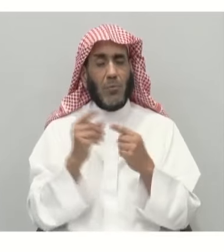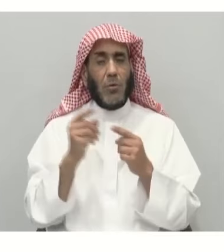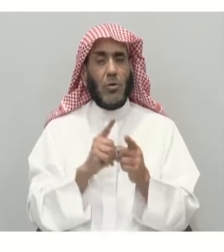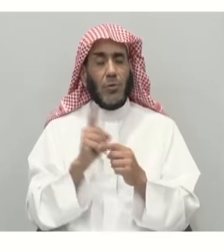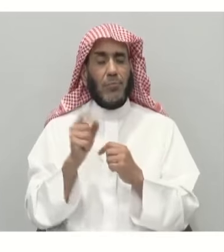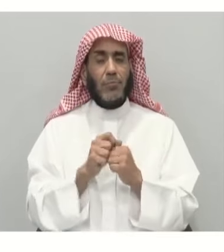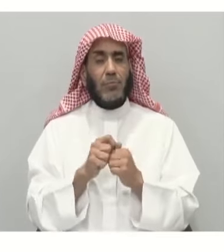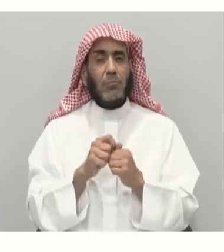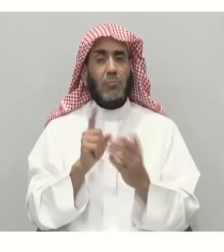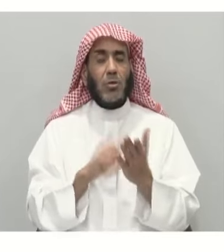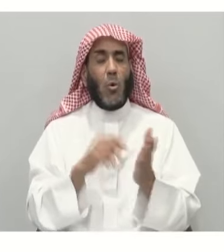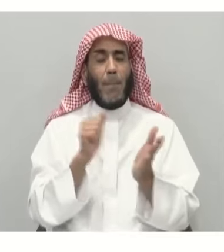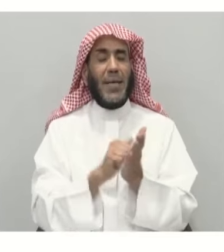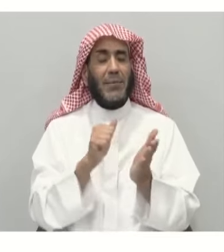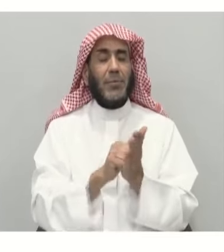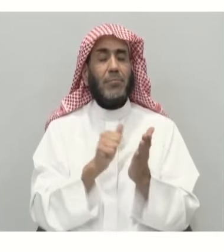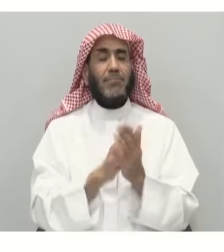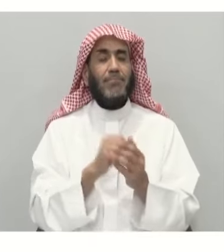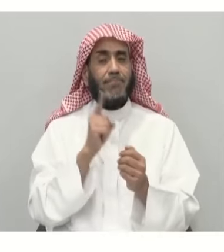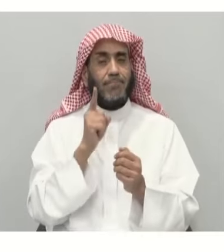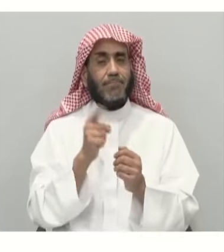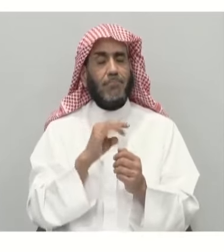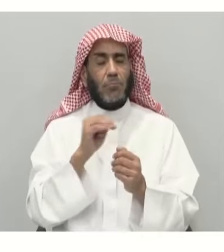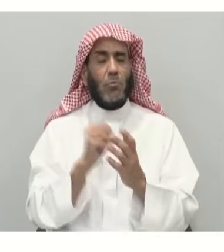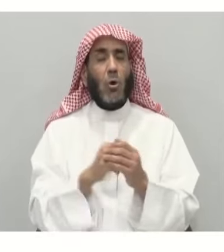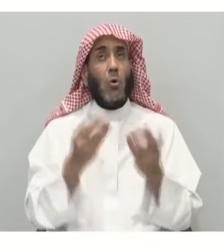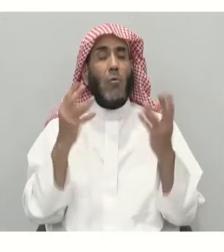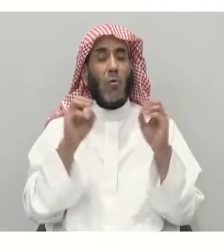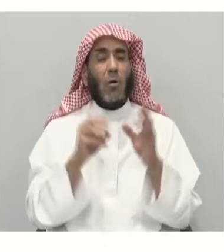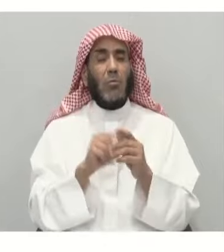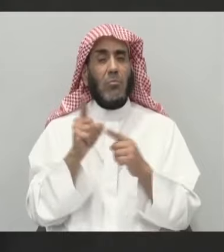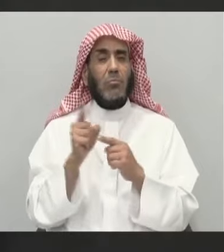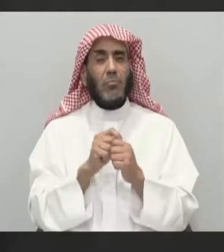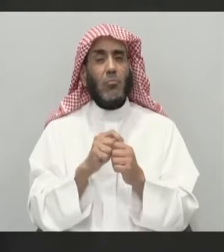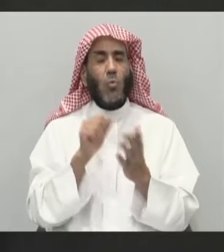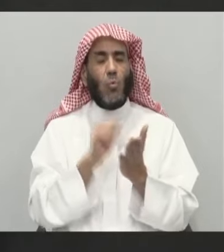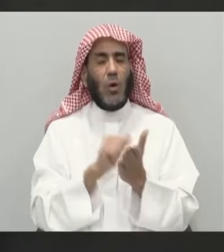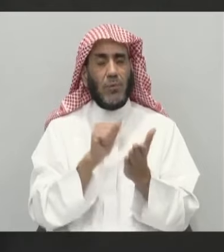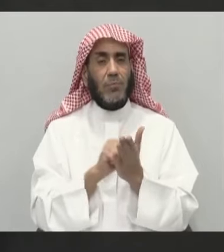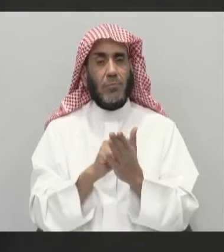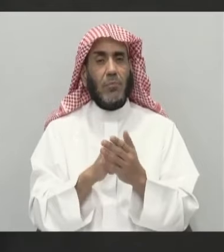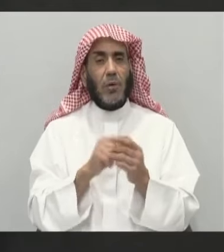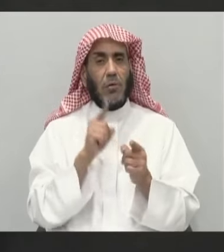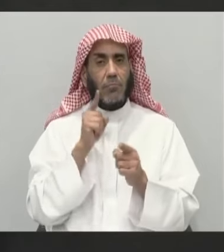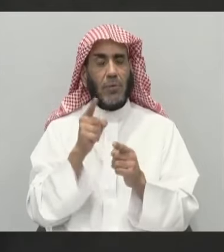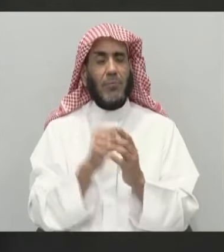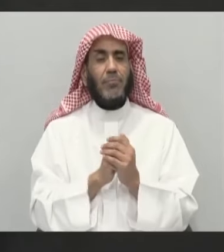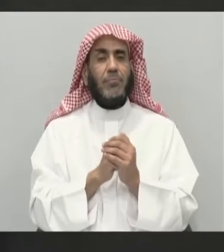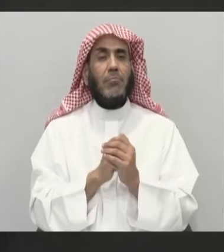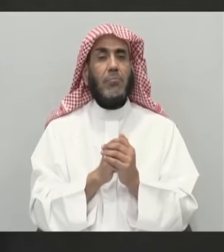اشير اليه بانه منزلي تجيب عنه وفقك الله ويعتبر هذا من الواجبات المناطه